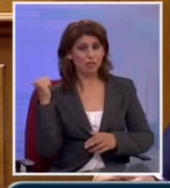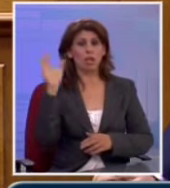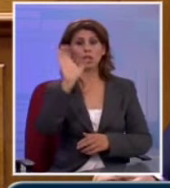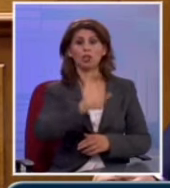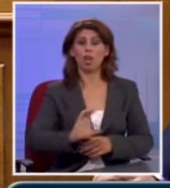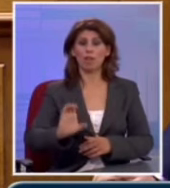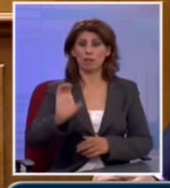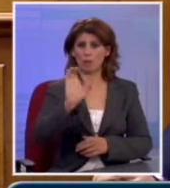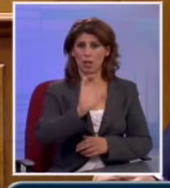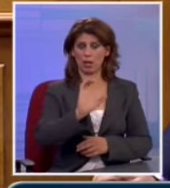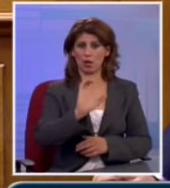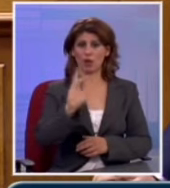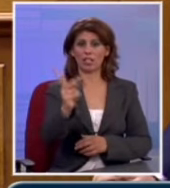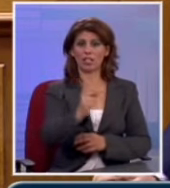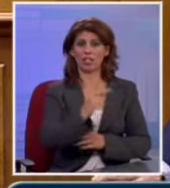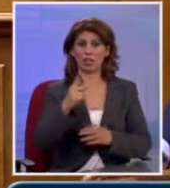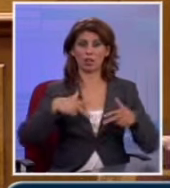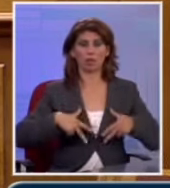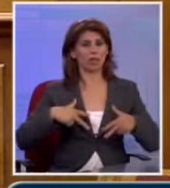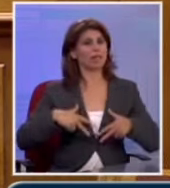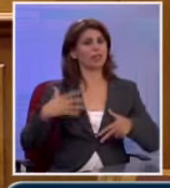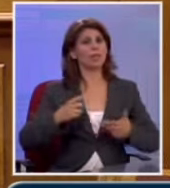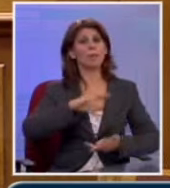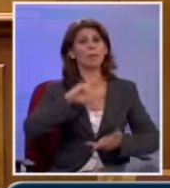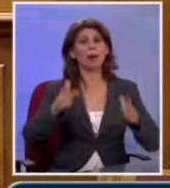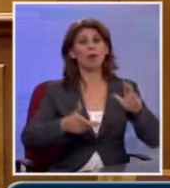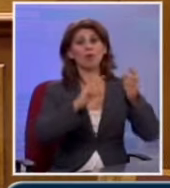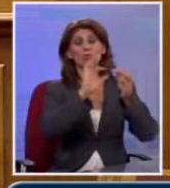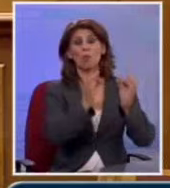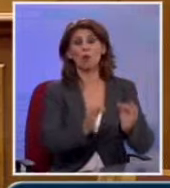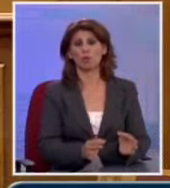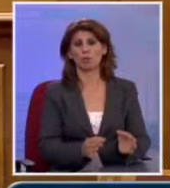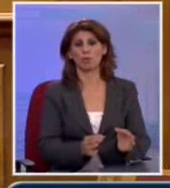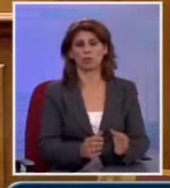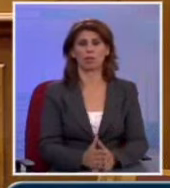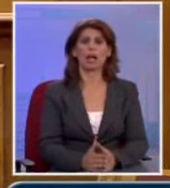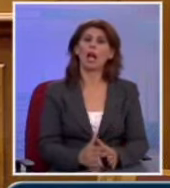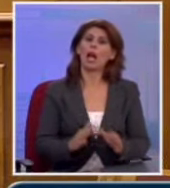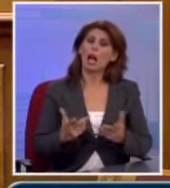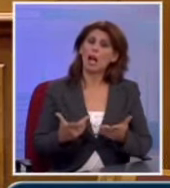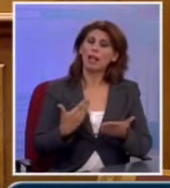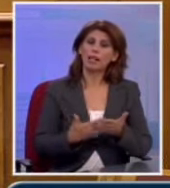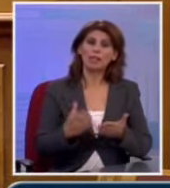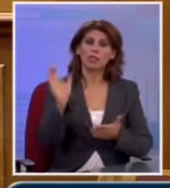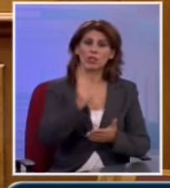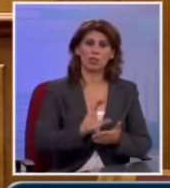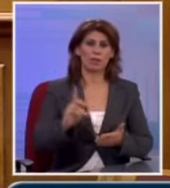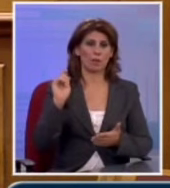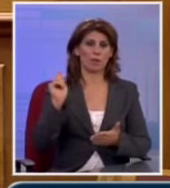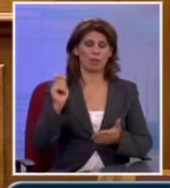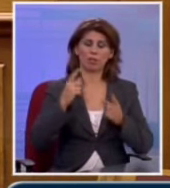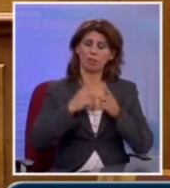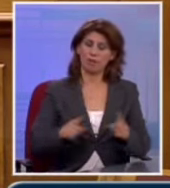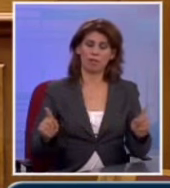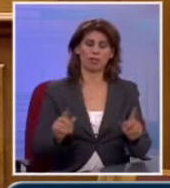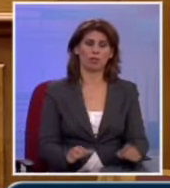ευρωπαϊκό κοινωνικό κράτος αποτελούσε παγκόσμιο πρότυπο, αλλά και στοιχείο της ευρωπαϊκής πολιτικής